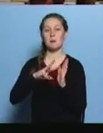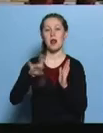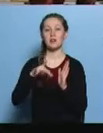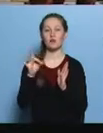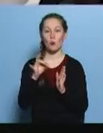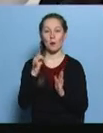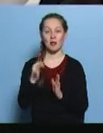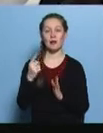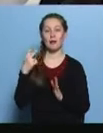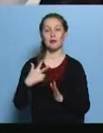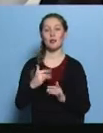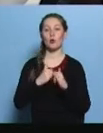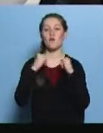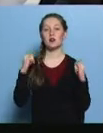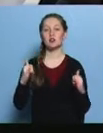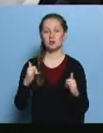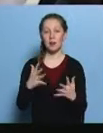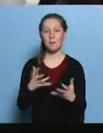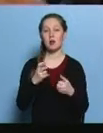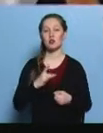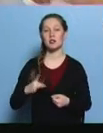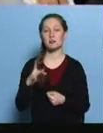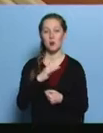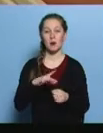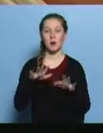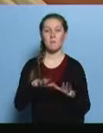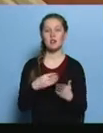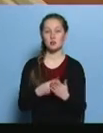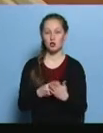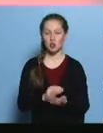на треть больше нынешнего получат от республики местные бюджеты.